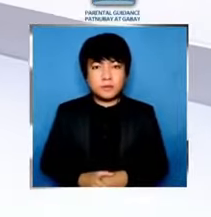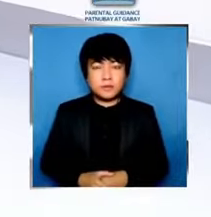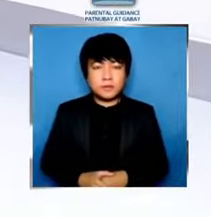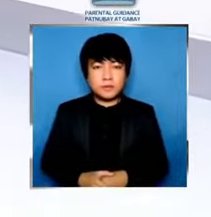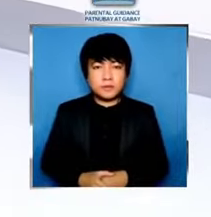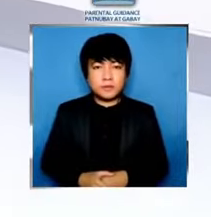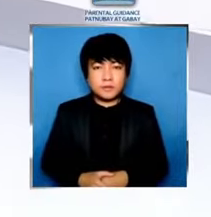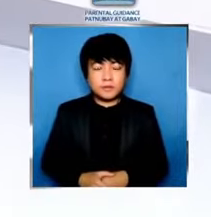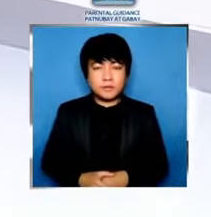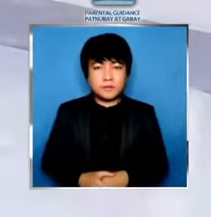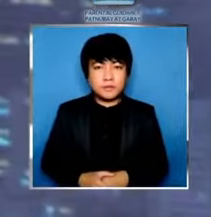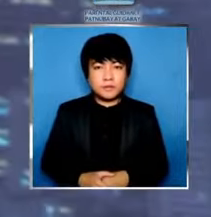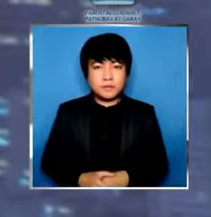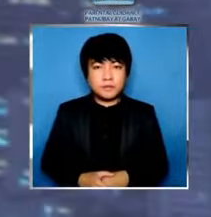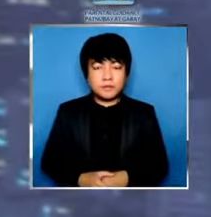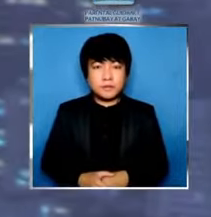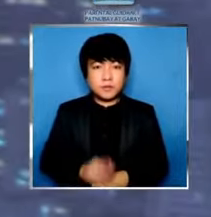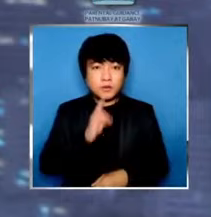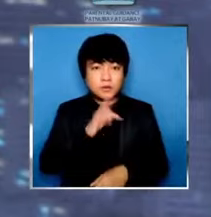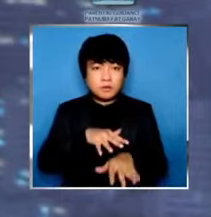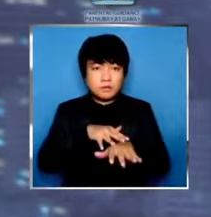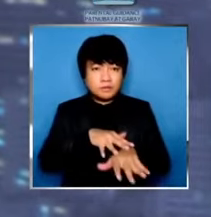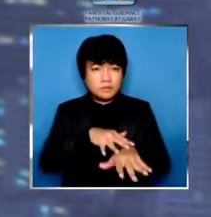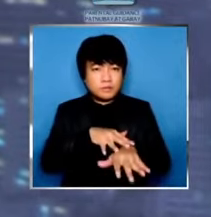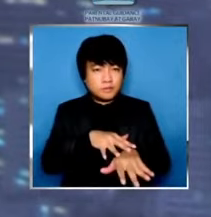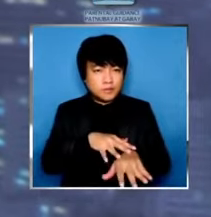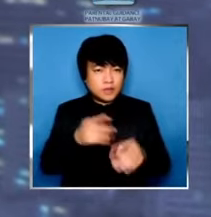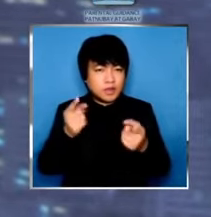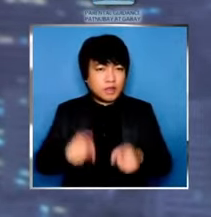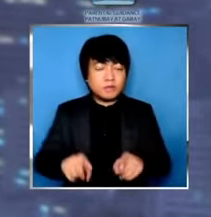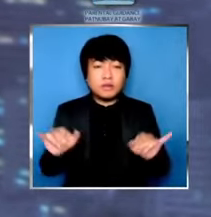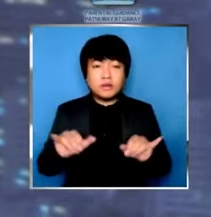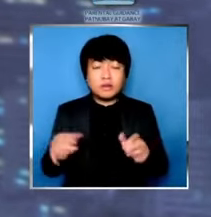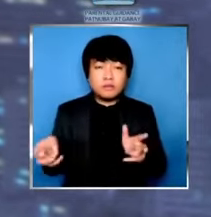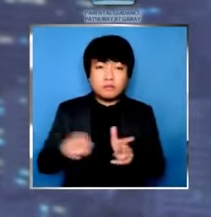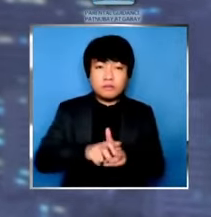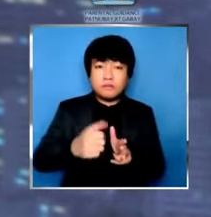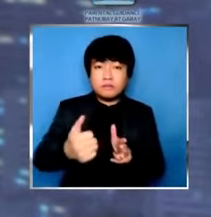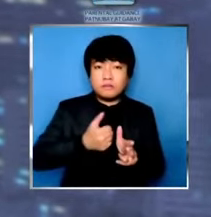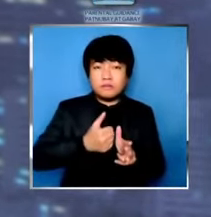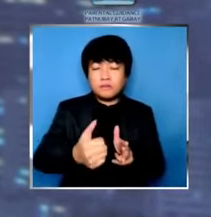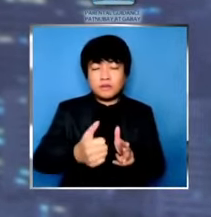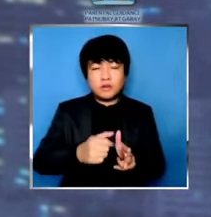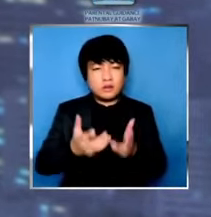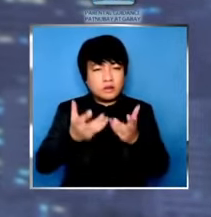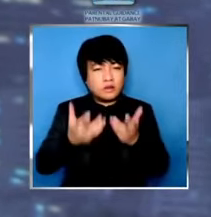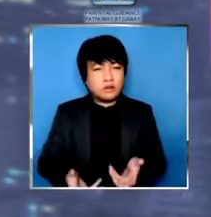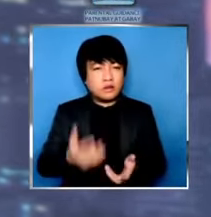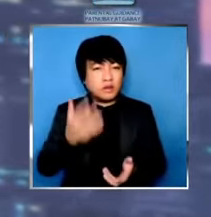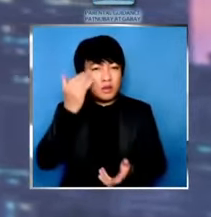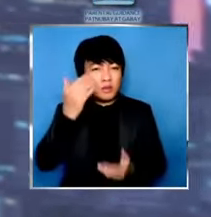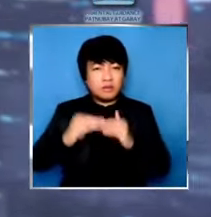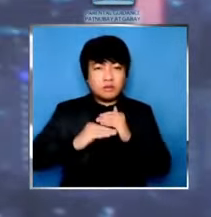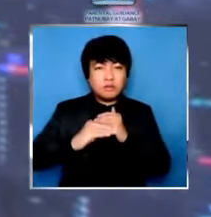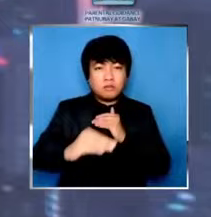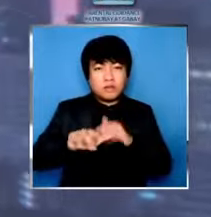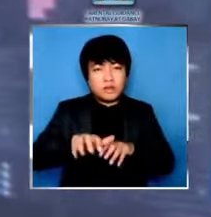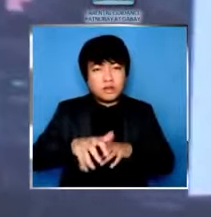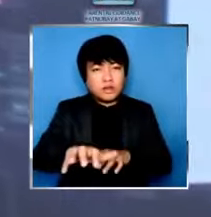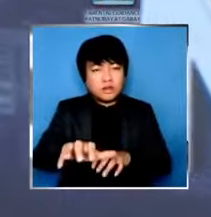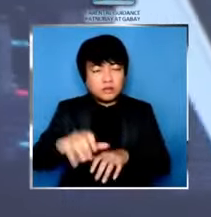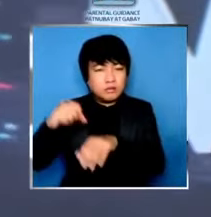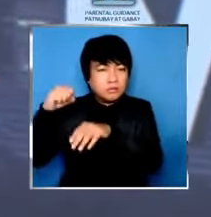Malaking dagok ang trapiko sa ating mga motorista, pati na rin sa mga commuter. At lalo pang bumibigat yan dahil sa mga sirang kalsada dulot ng ulan dyan sa